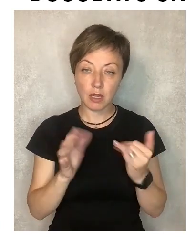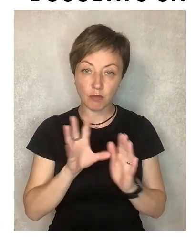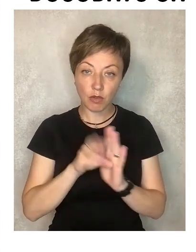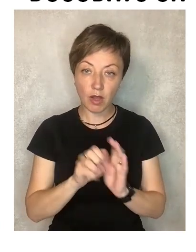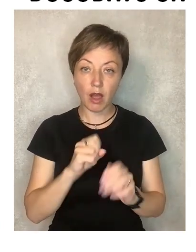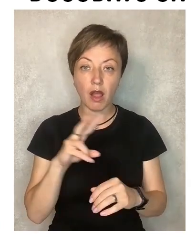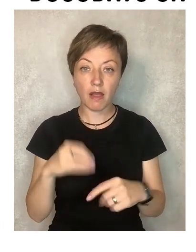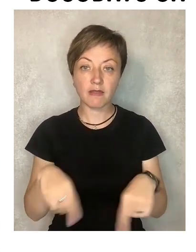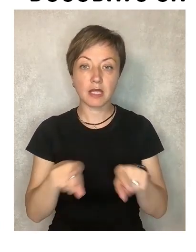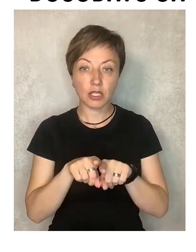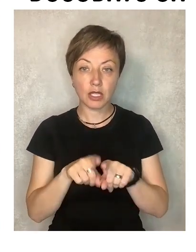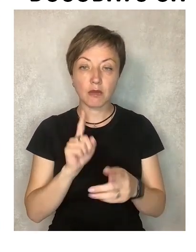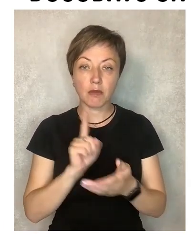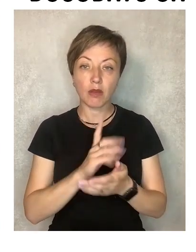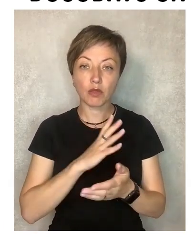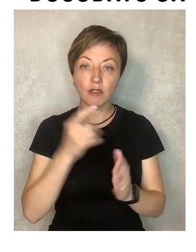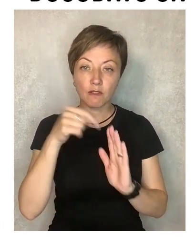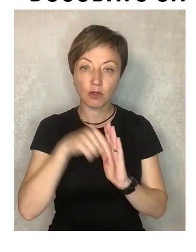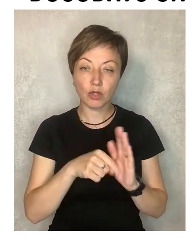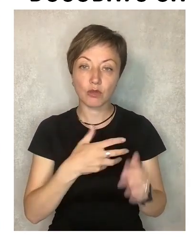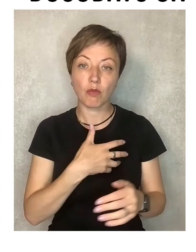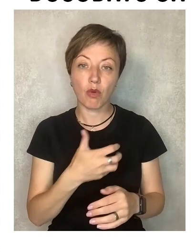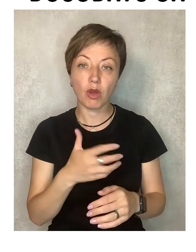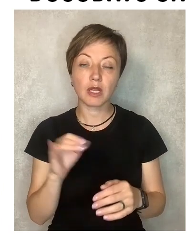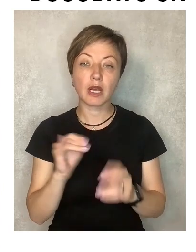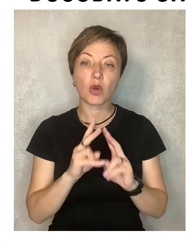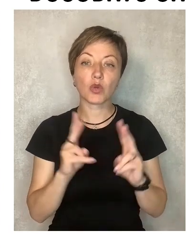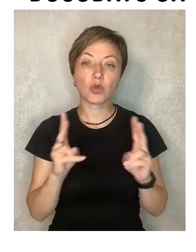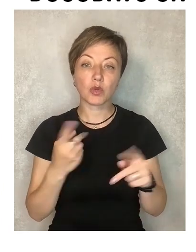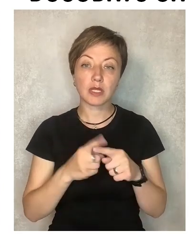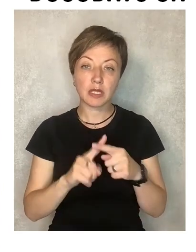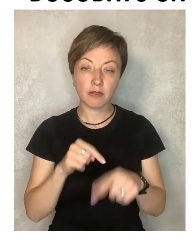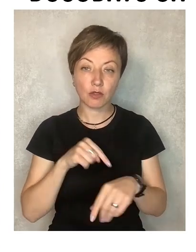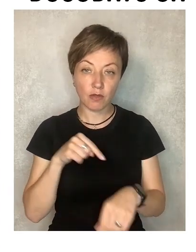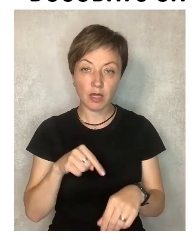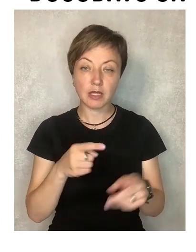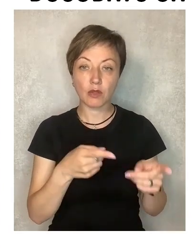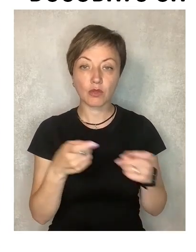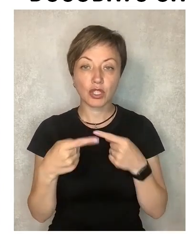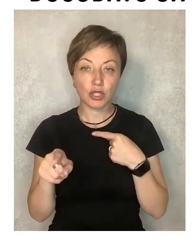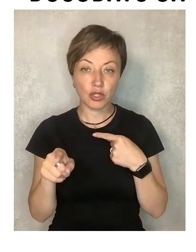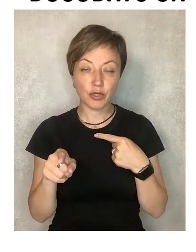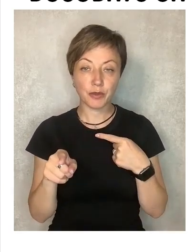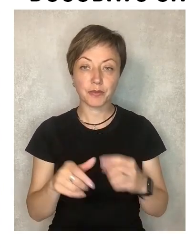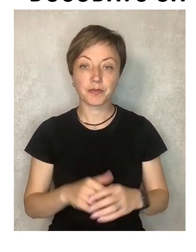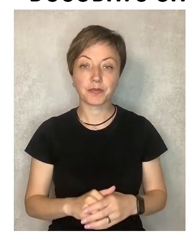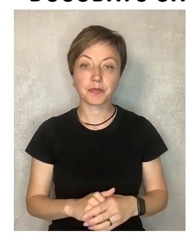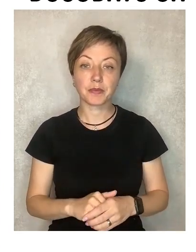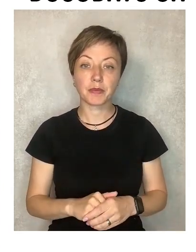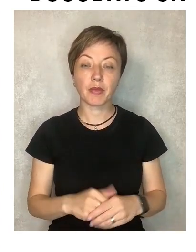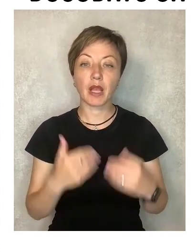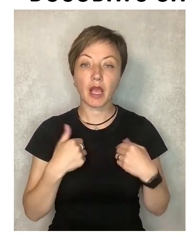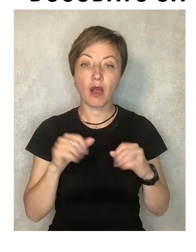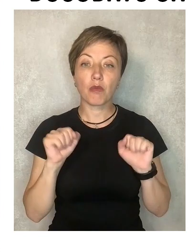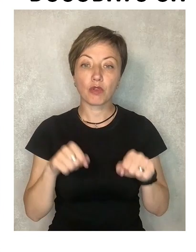таки це має бути внутрішній поклик, як тим, хто цей поклик відчуває, залучити інших. Ну, я можу почати,